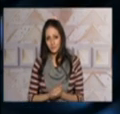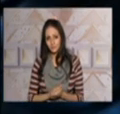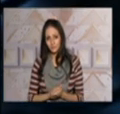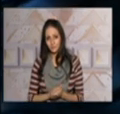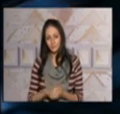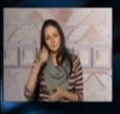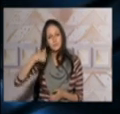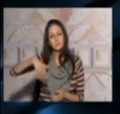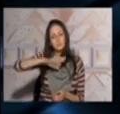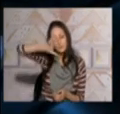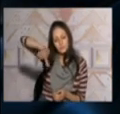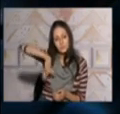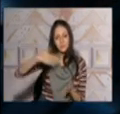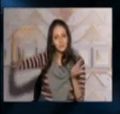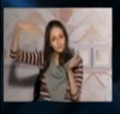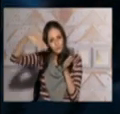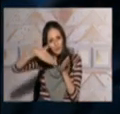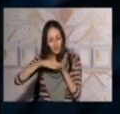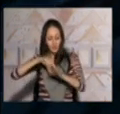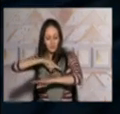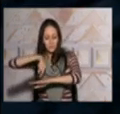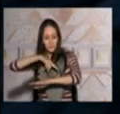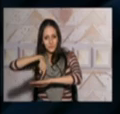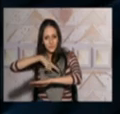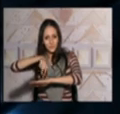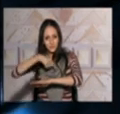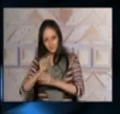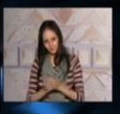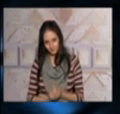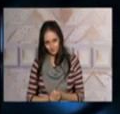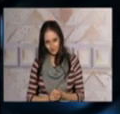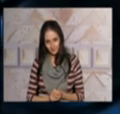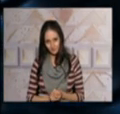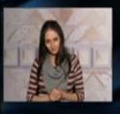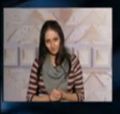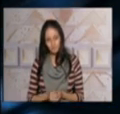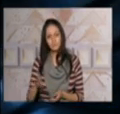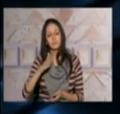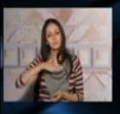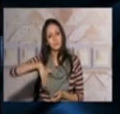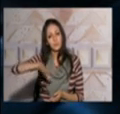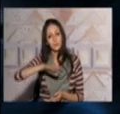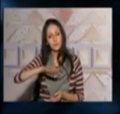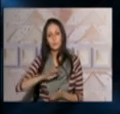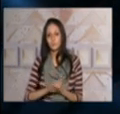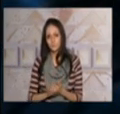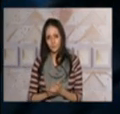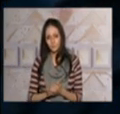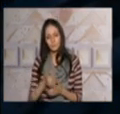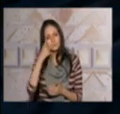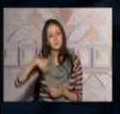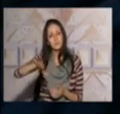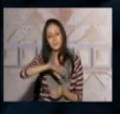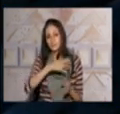اخر وقت وما بيبقاش في ثقه كامله ان احنا هنطبق الحاله الالزاميه، كله برضو كان في ناس